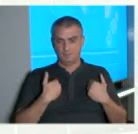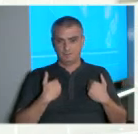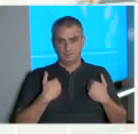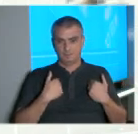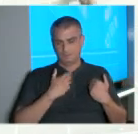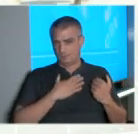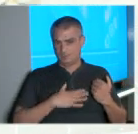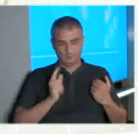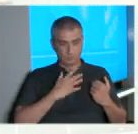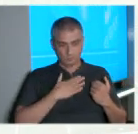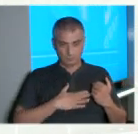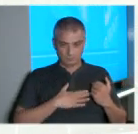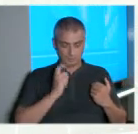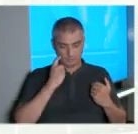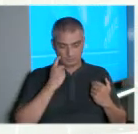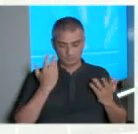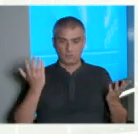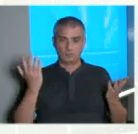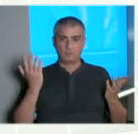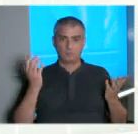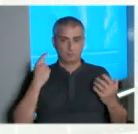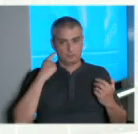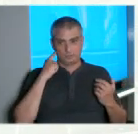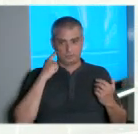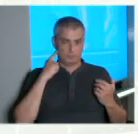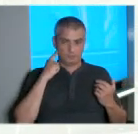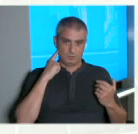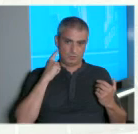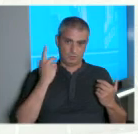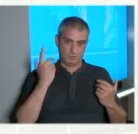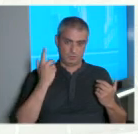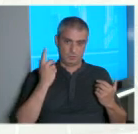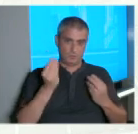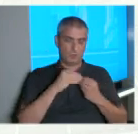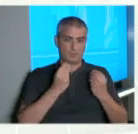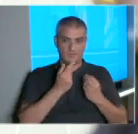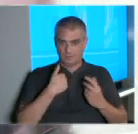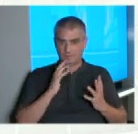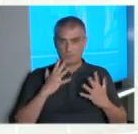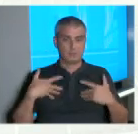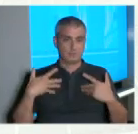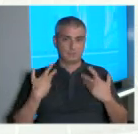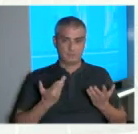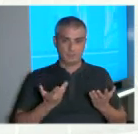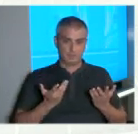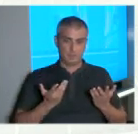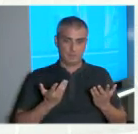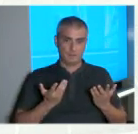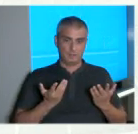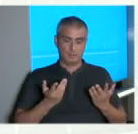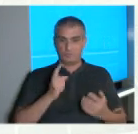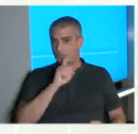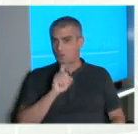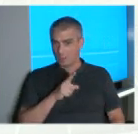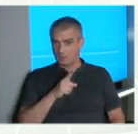ואני רוצה, מישהו רוצה לשחוק, שישמע את עוד דבר הייתי מאוד שמח. יכול